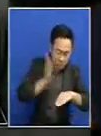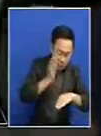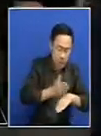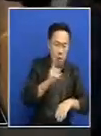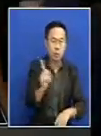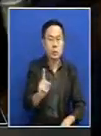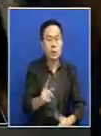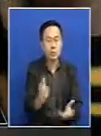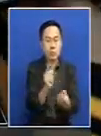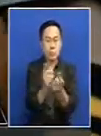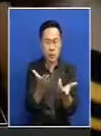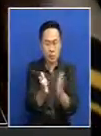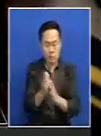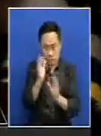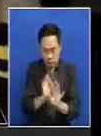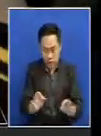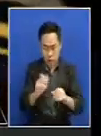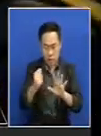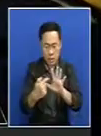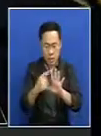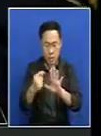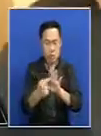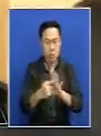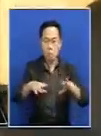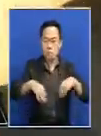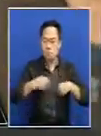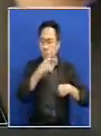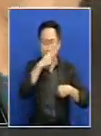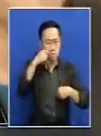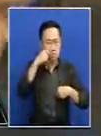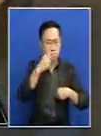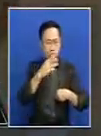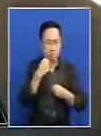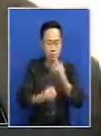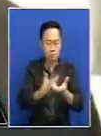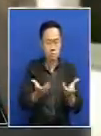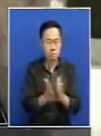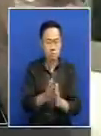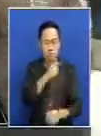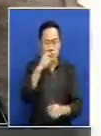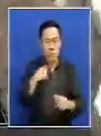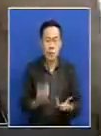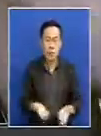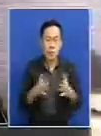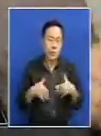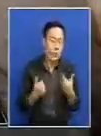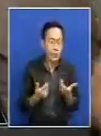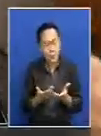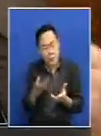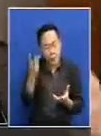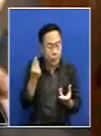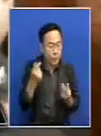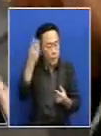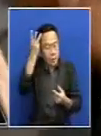ายิ่งไปกว่านั้นนายอาตูเองก็ไม่ใช่ธรรมดาเพราะเขาไม่ยอมให้การใดๆและยังมีท่าทีสบายๆไม่วิต